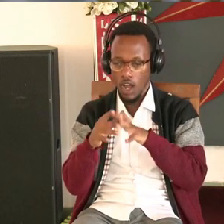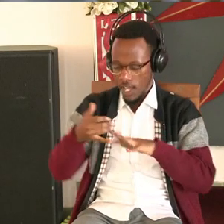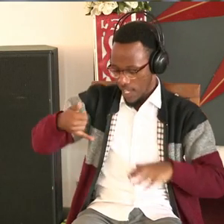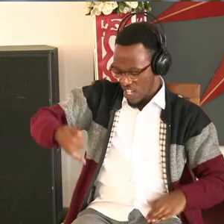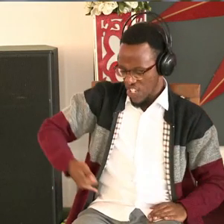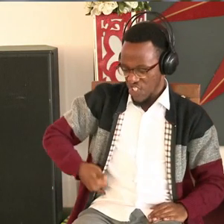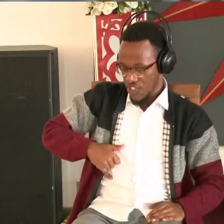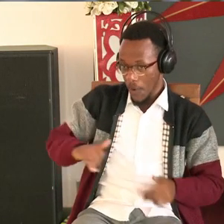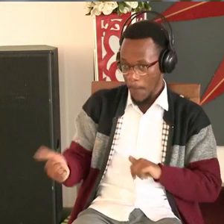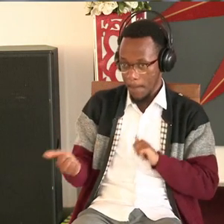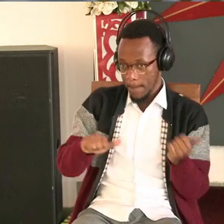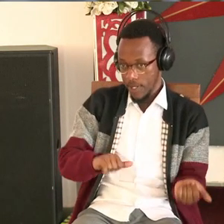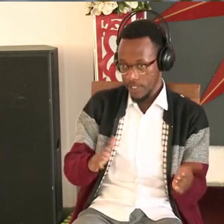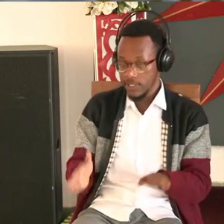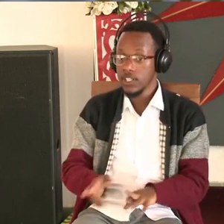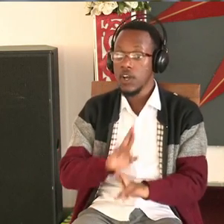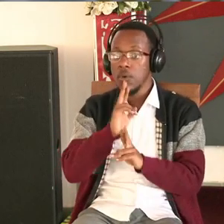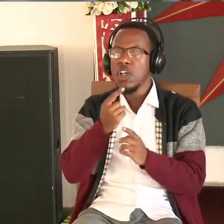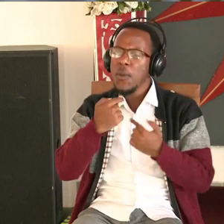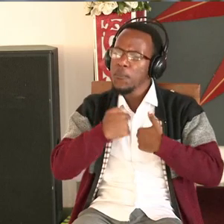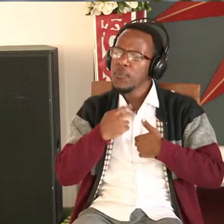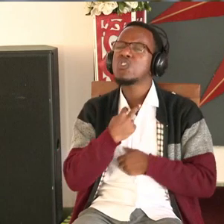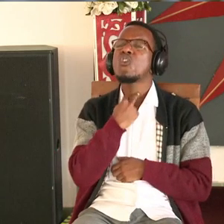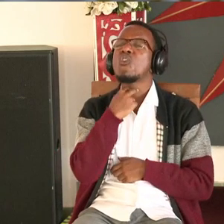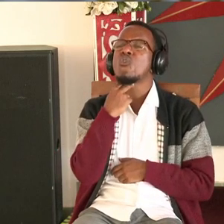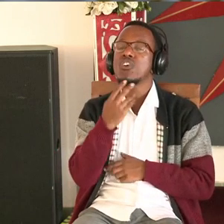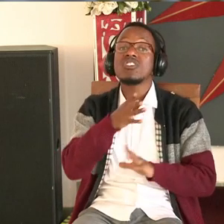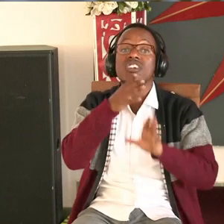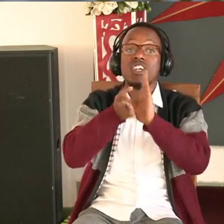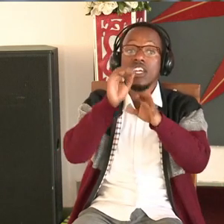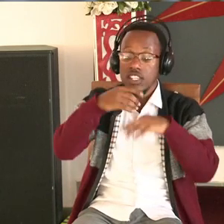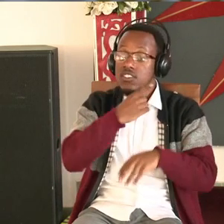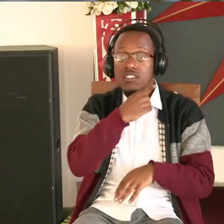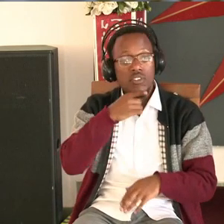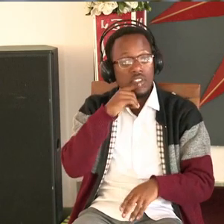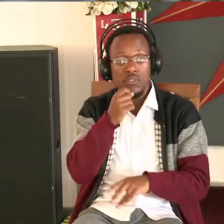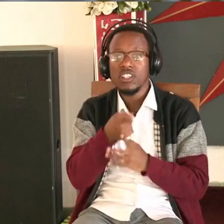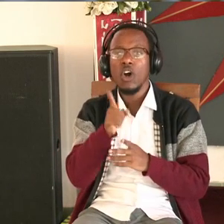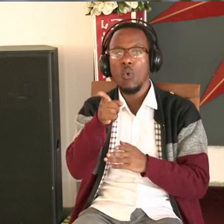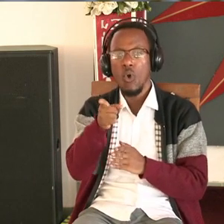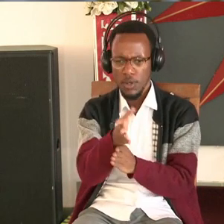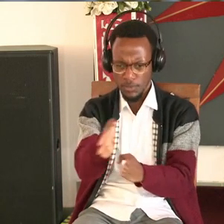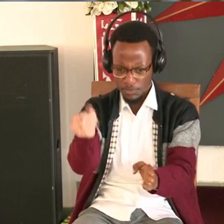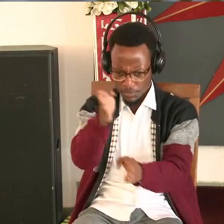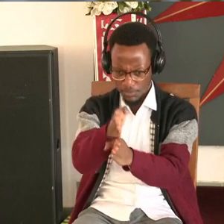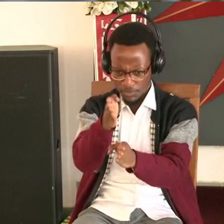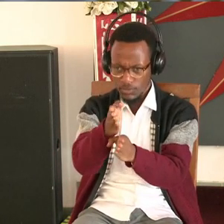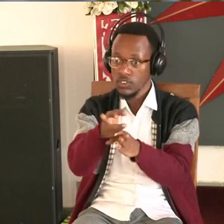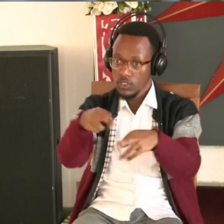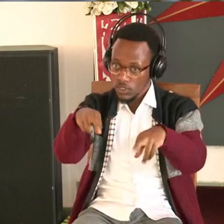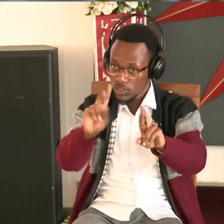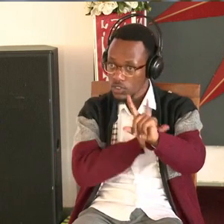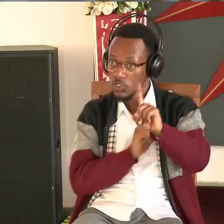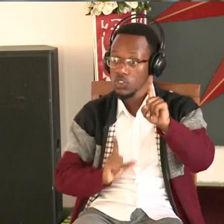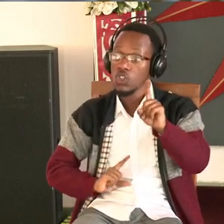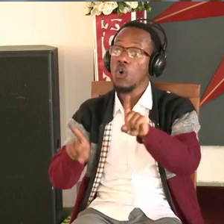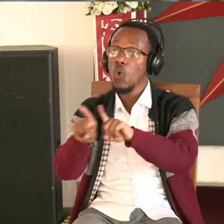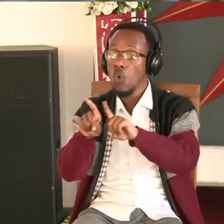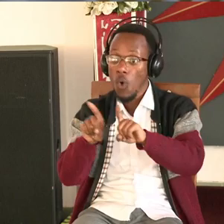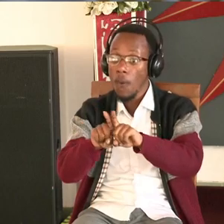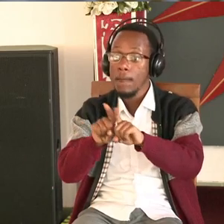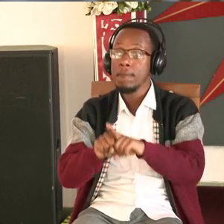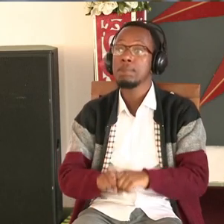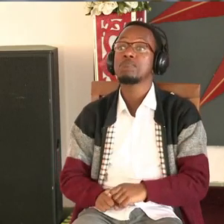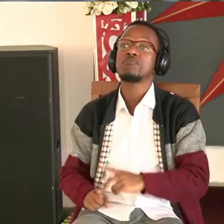désert. Urangururira mu butayu ngo. Ngo ni mugorora inzira y'Uwiteka. La ordonné le prophète.